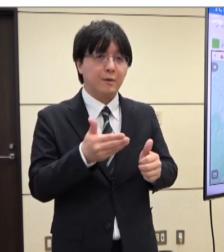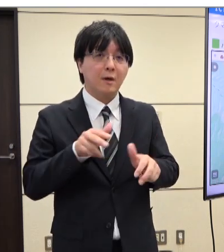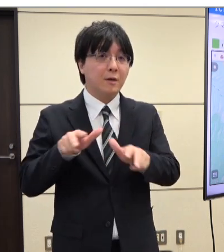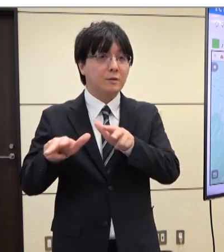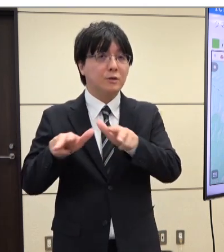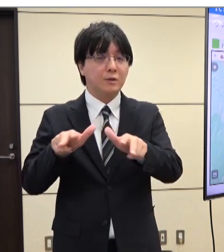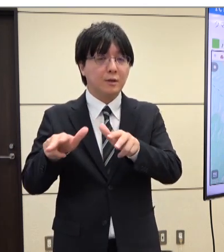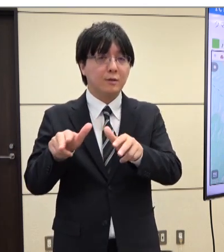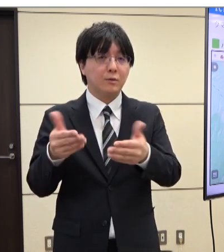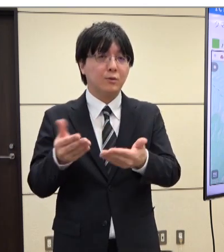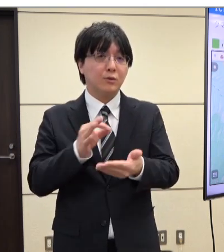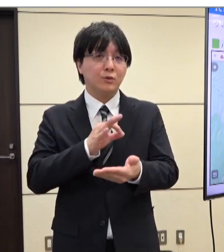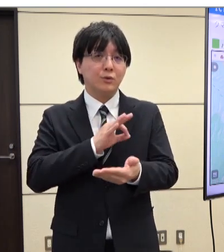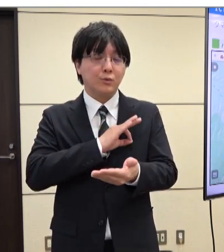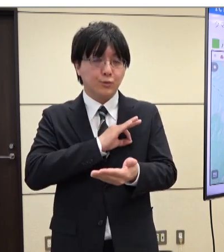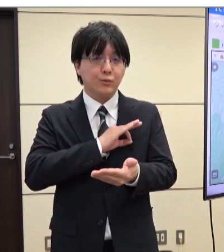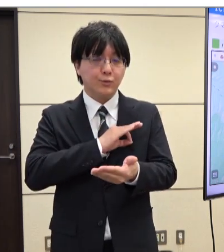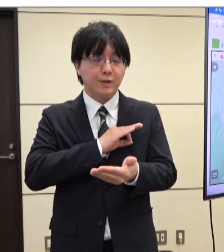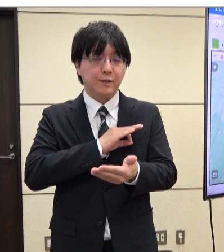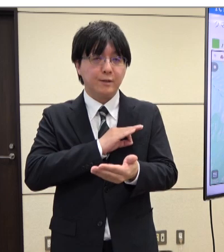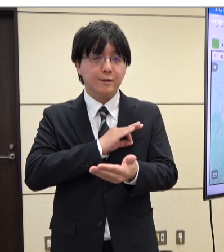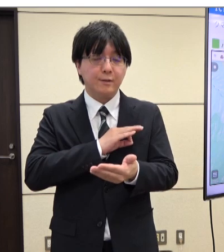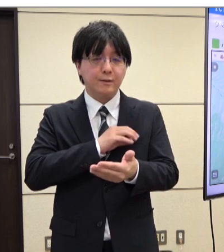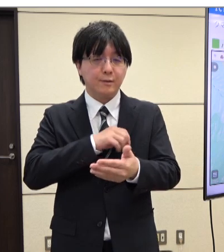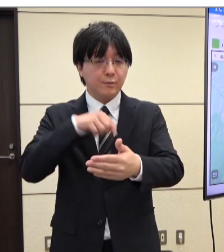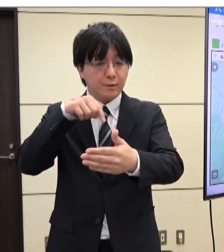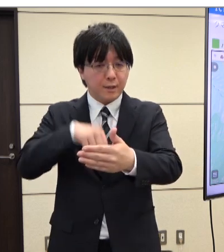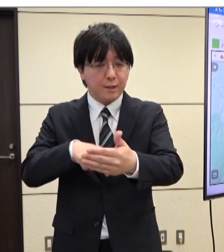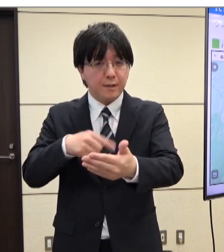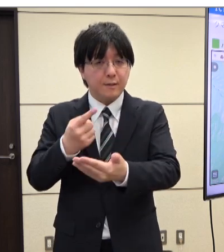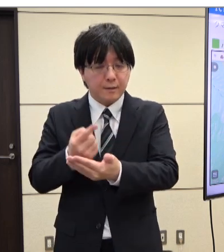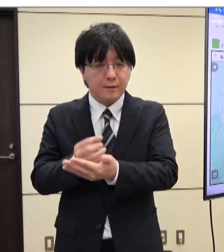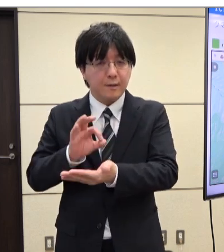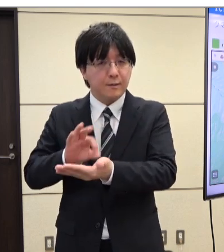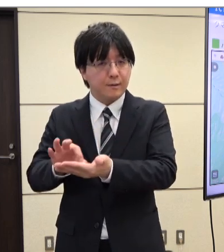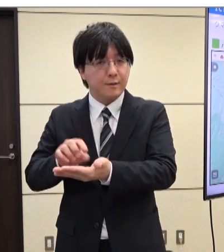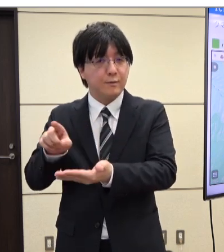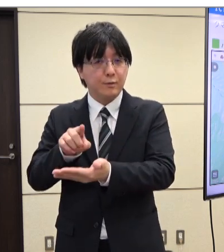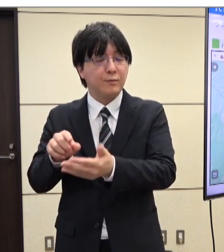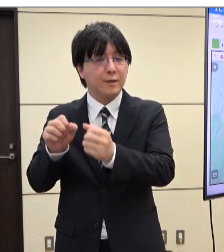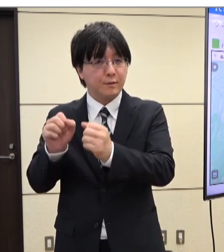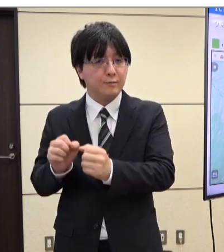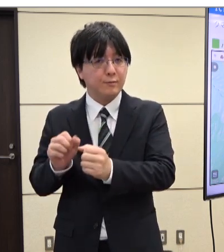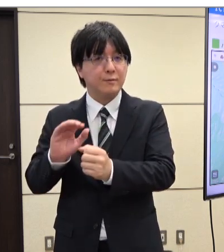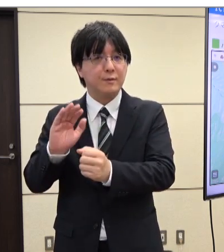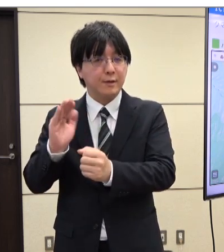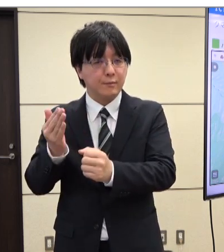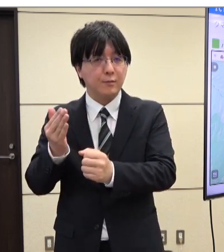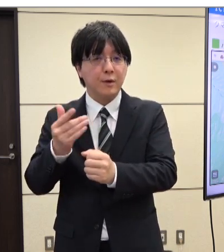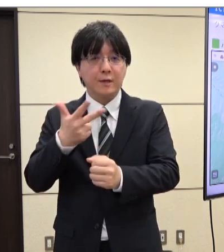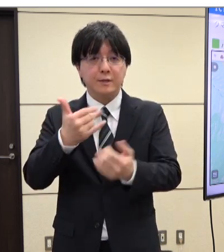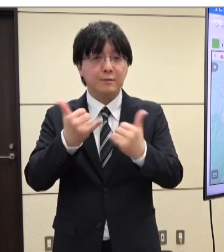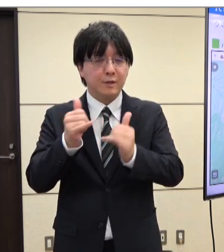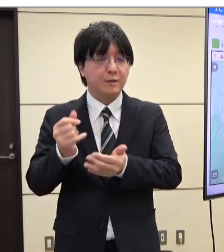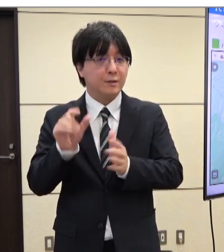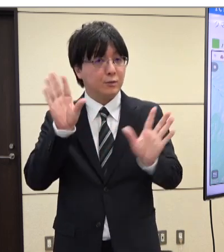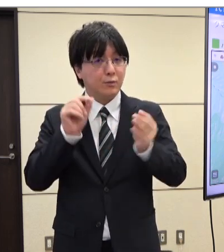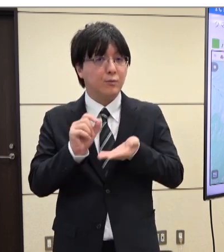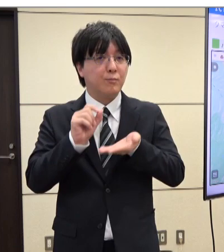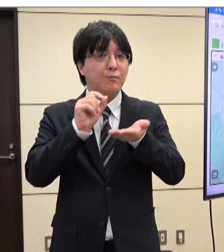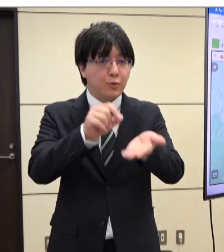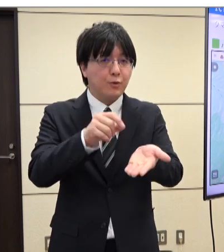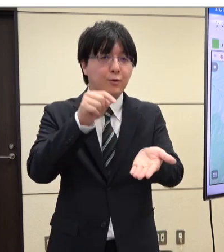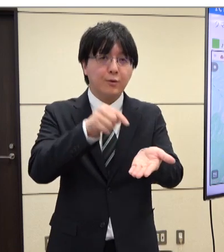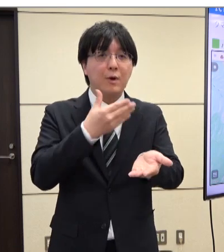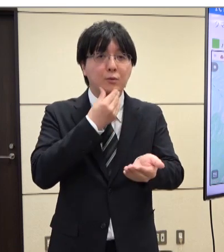自治体の職員間では使っているところはあるかもしれないけど、市民にこう情報提供しているのは福島市で初めて、 初